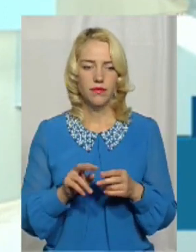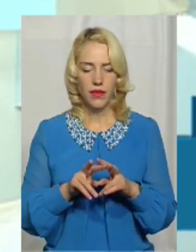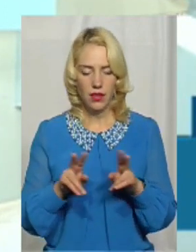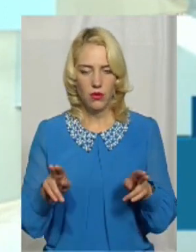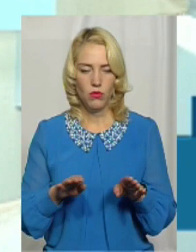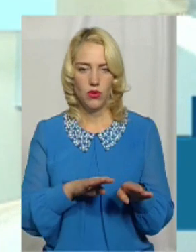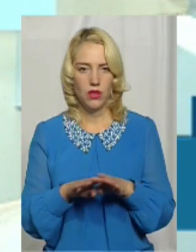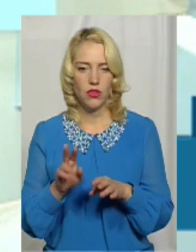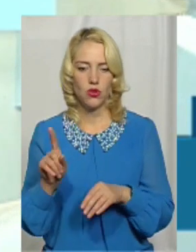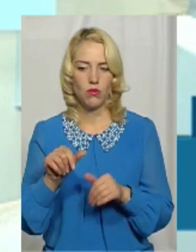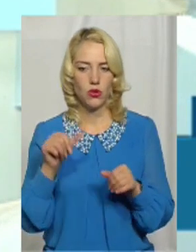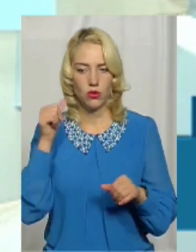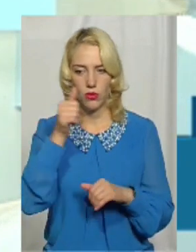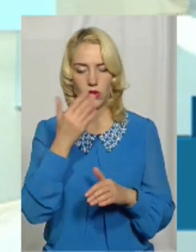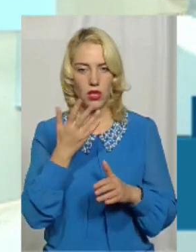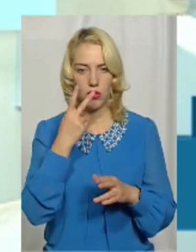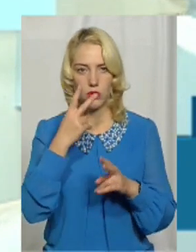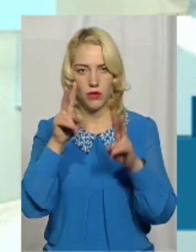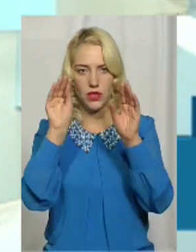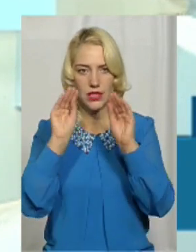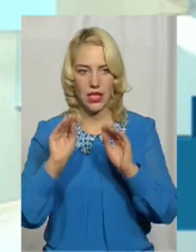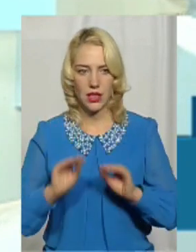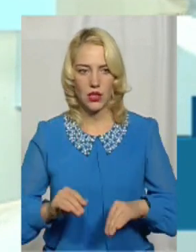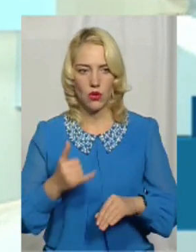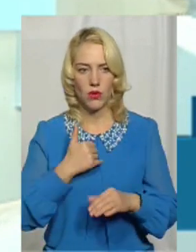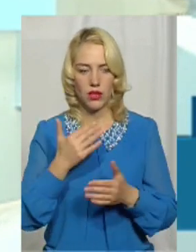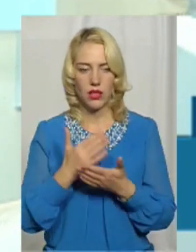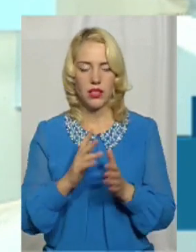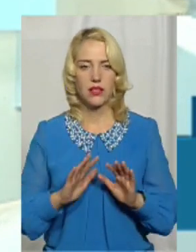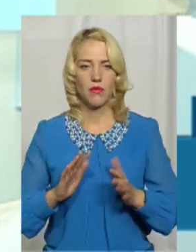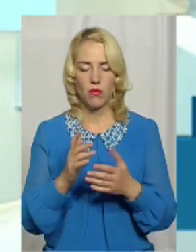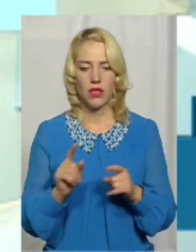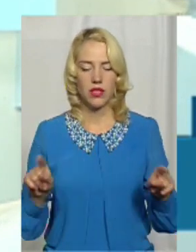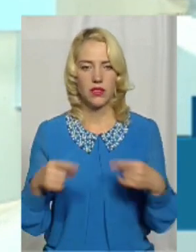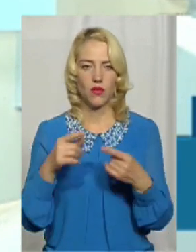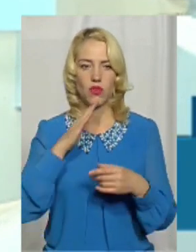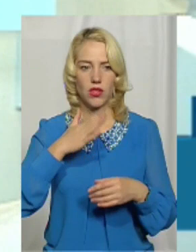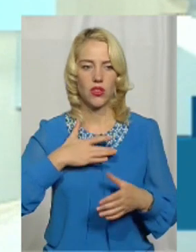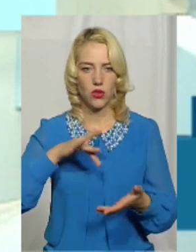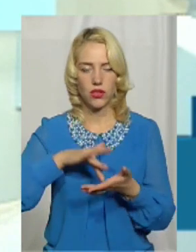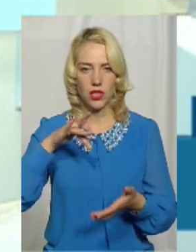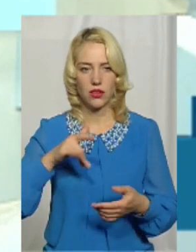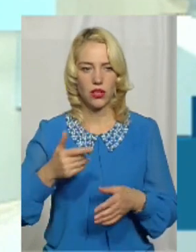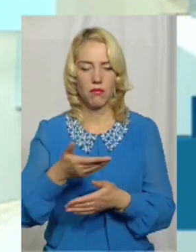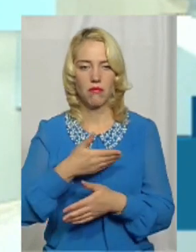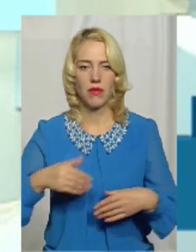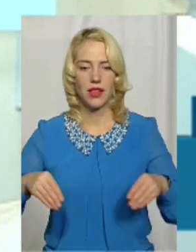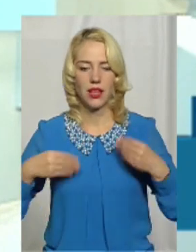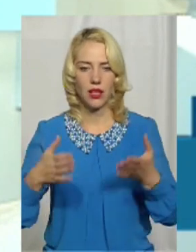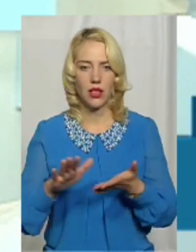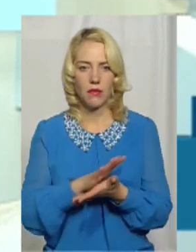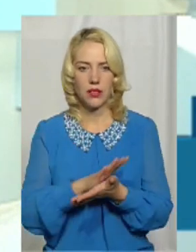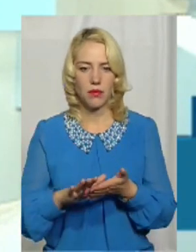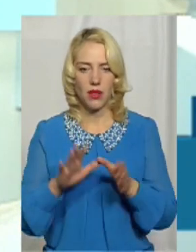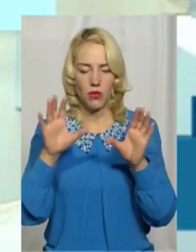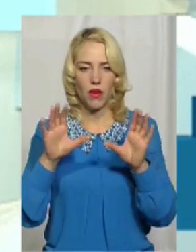минулому році. Але якщо привести статистику, от вона в мене є, з моменту створення нашого центру, значить ми надали